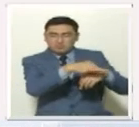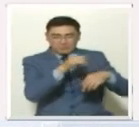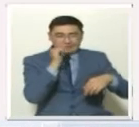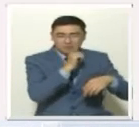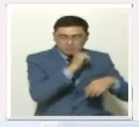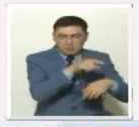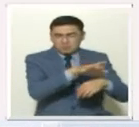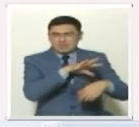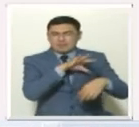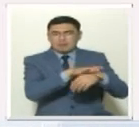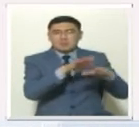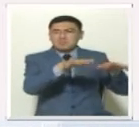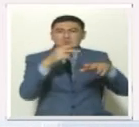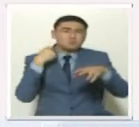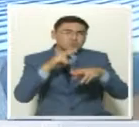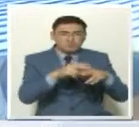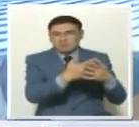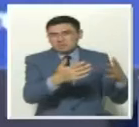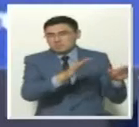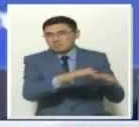в колониях и тюрьмах.